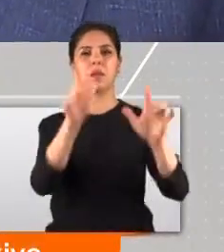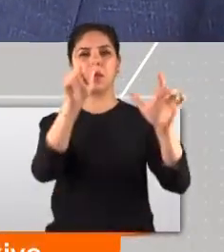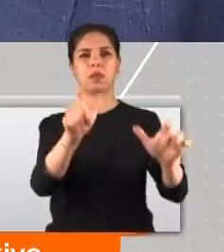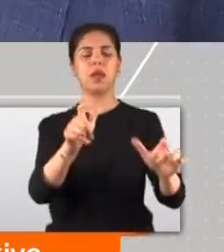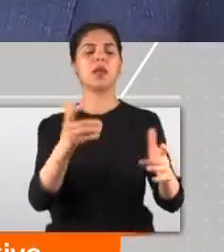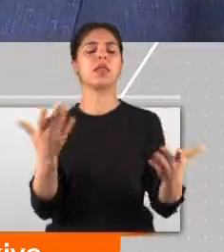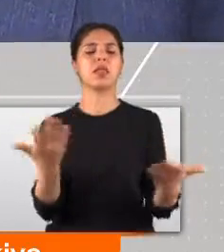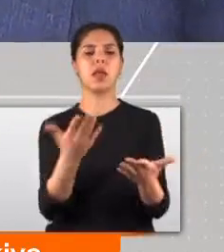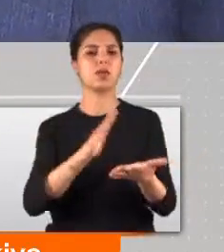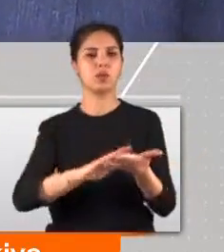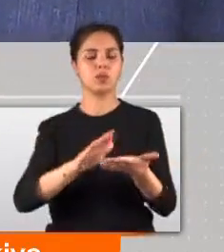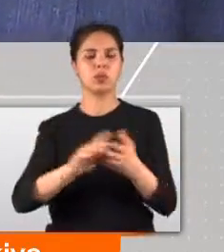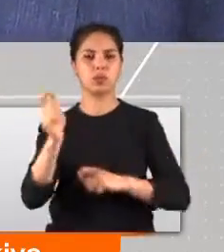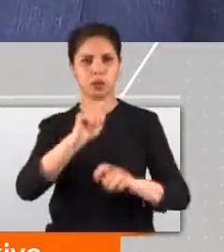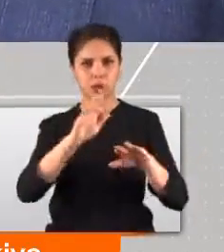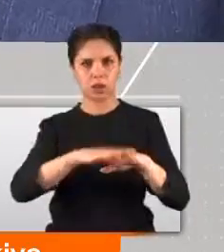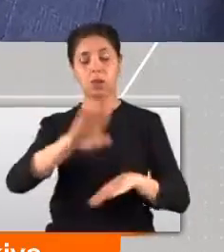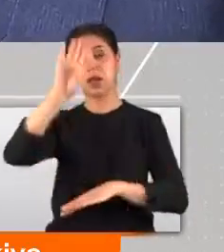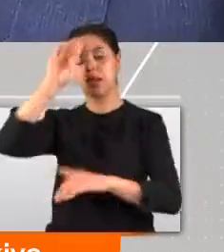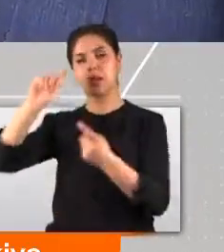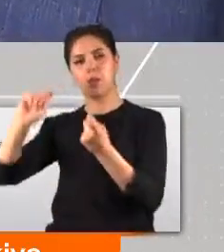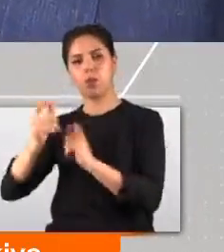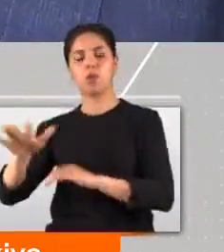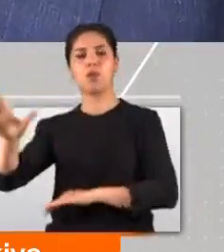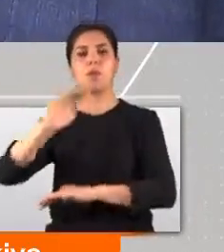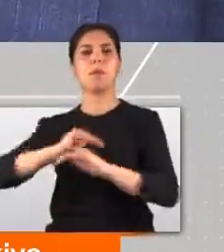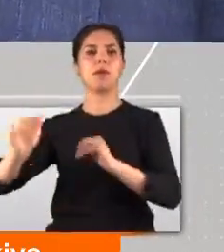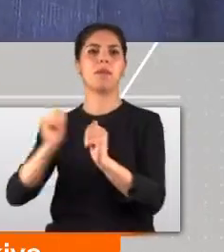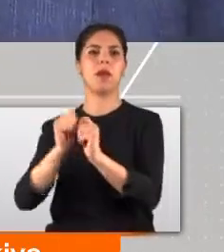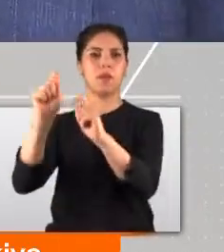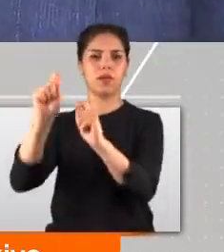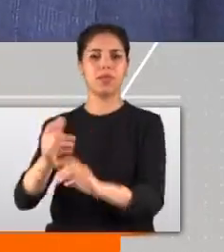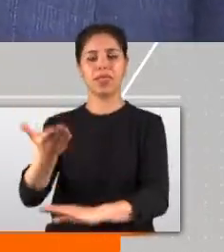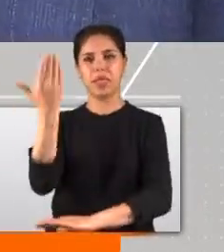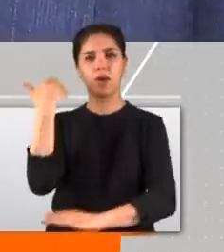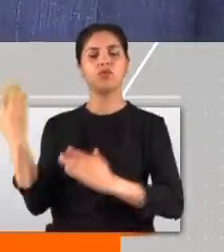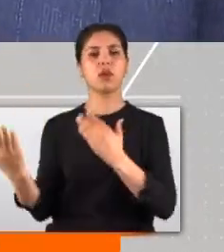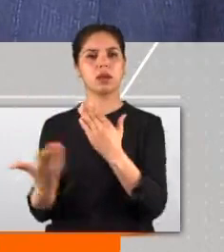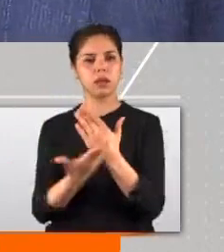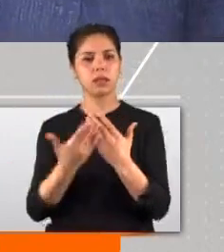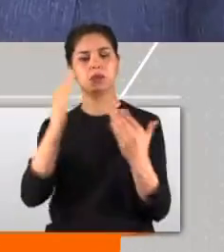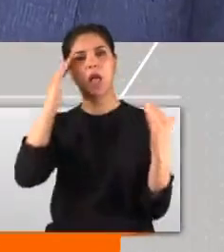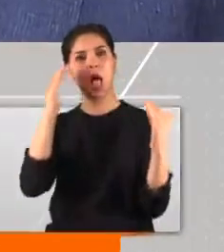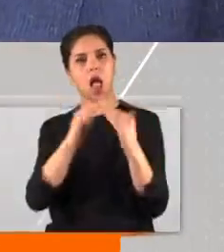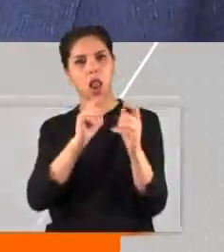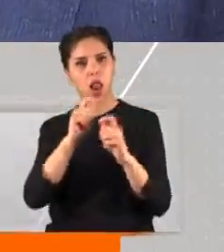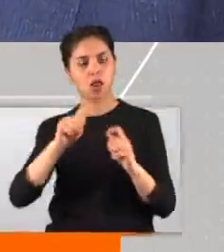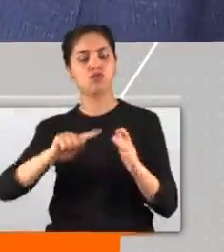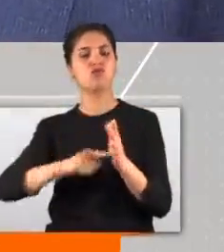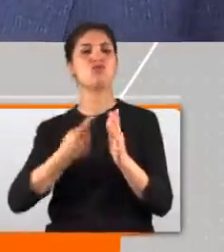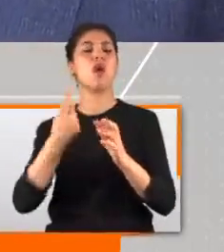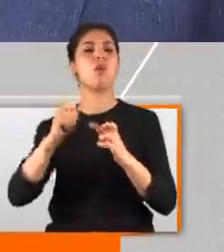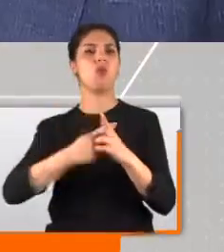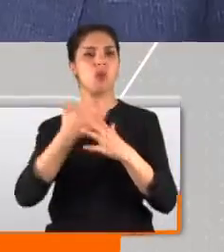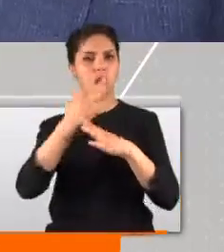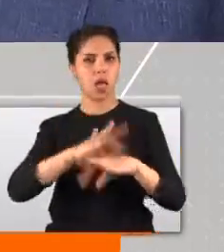ayağa kaldıracaksak İstanbul'umuzun dönüşümünde milletimizle el ele yapacağız. Daha önce yıkılmış, anlaşmasını yapmış, projesi